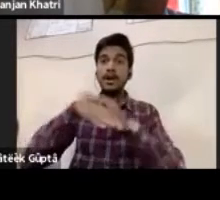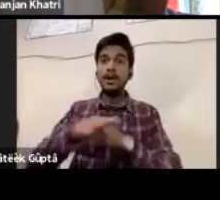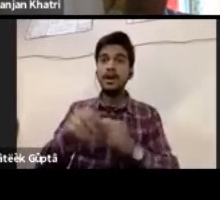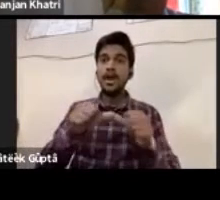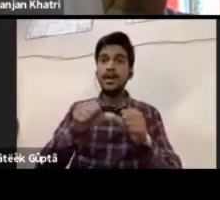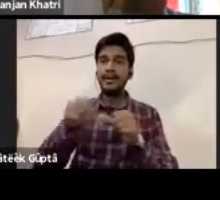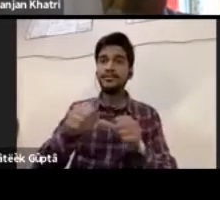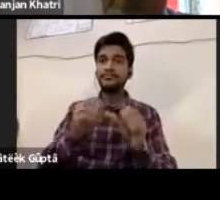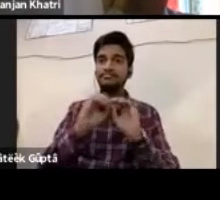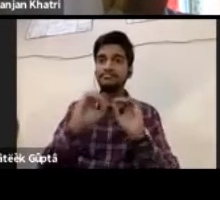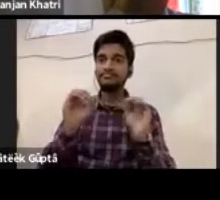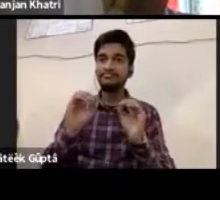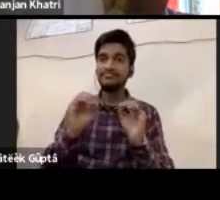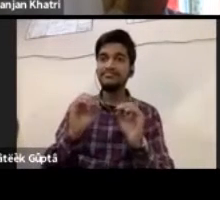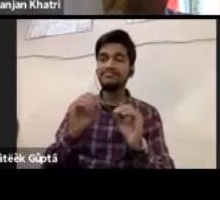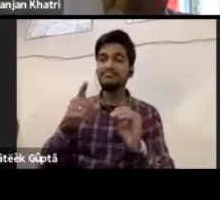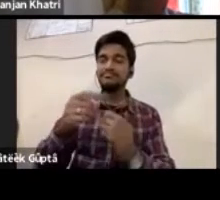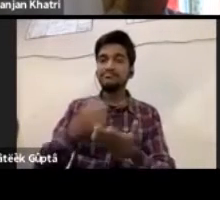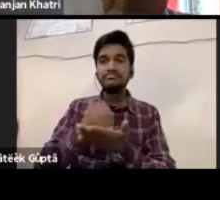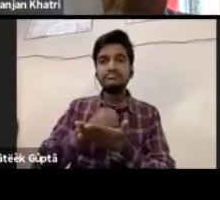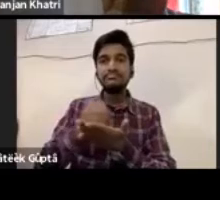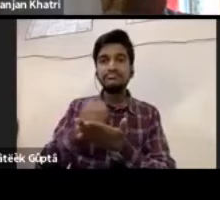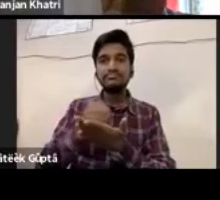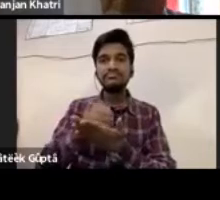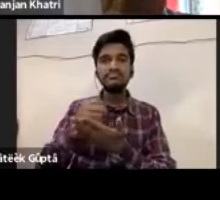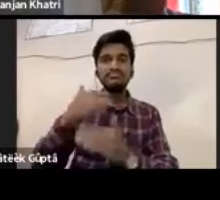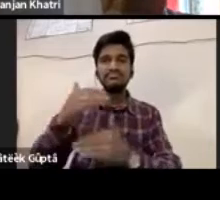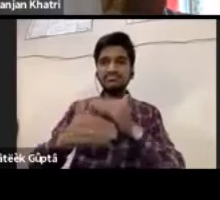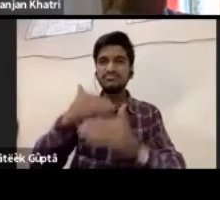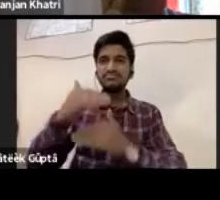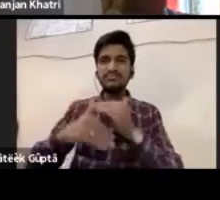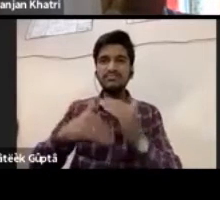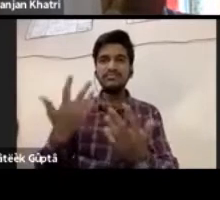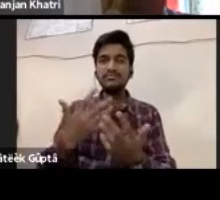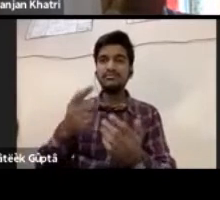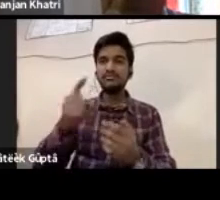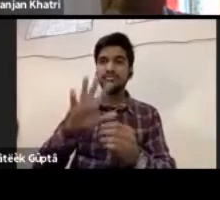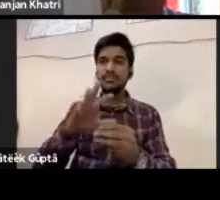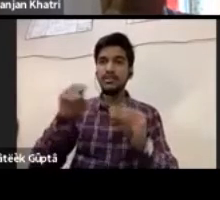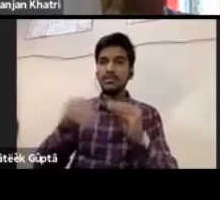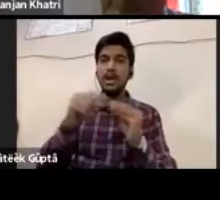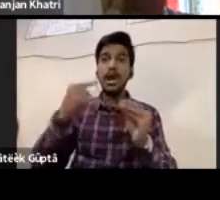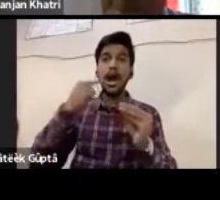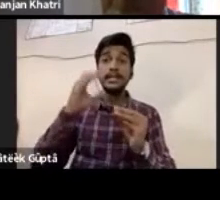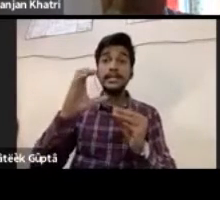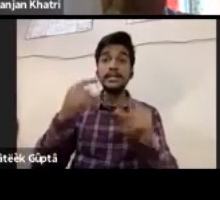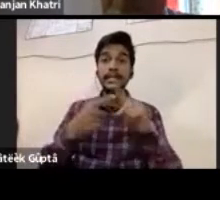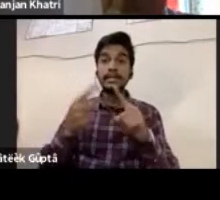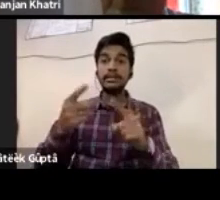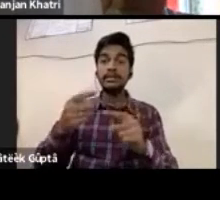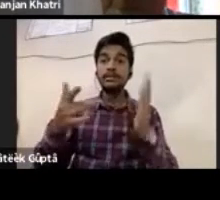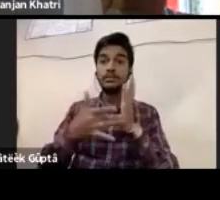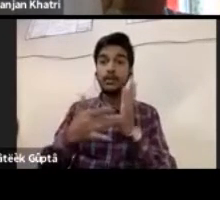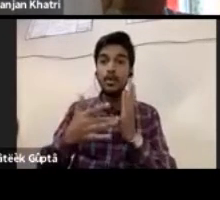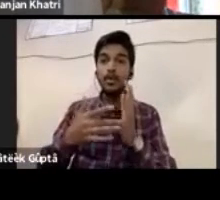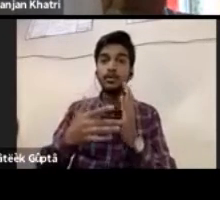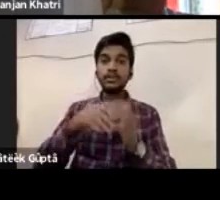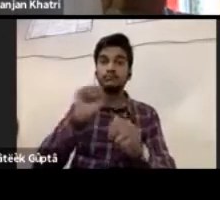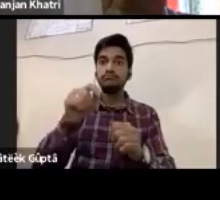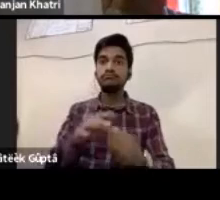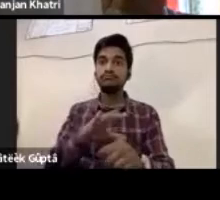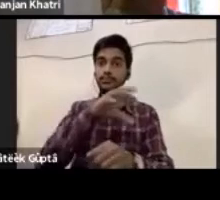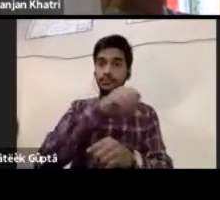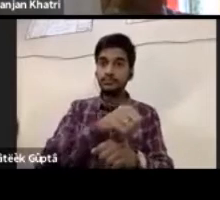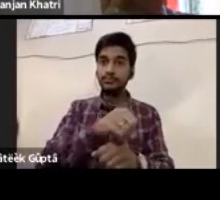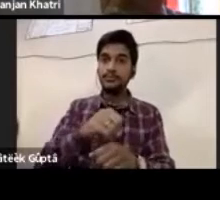धीरे धीरे करते करते फिर मुझे लगा कि मुझे ICT यूज करना चाहिए, इंफॉर्मेशन कम्युनिकेशन टेक्नोलॉजी को यूज करके किस तरह